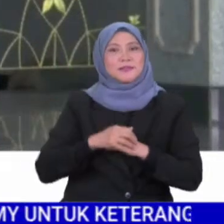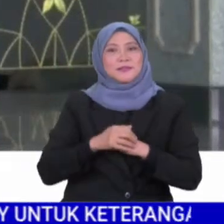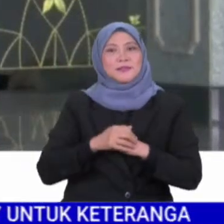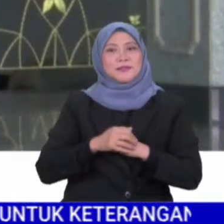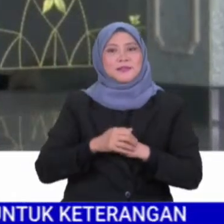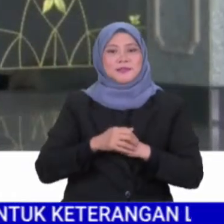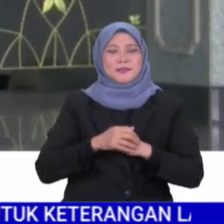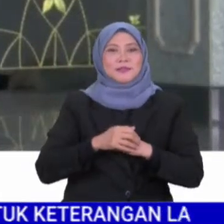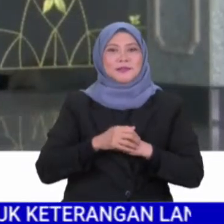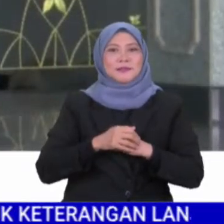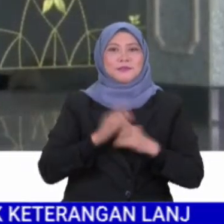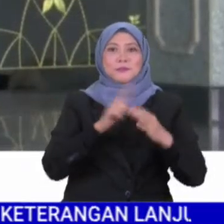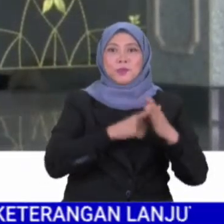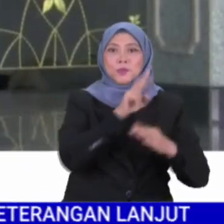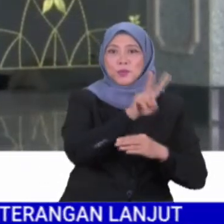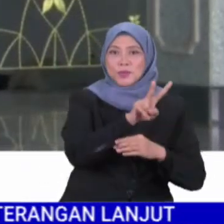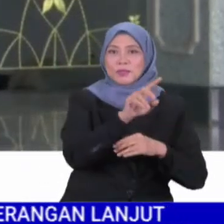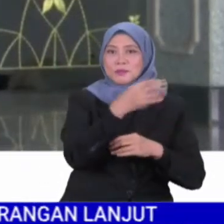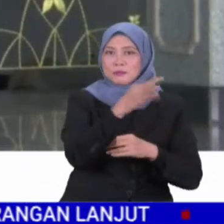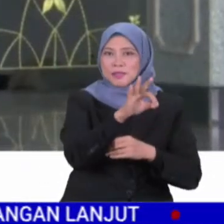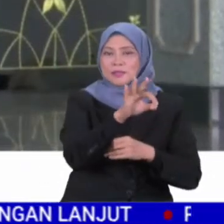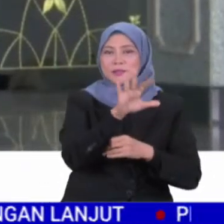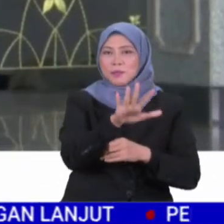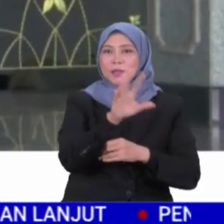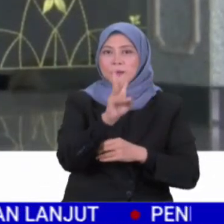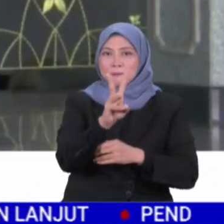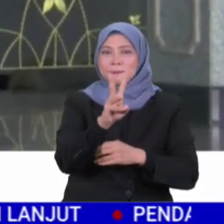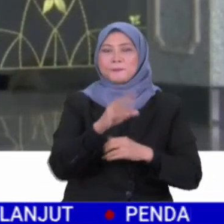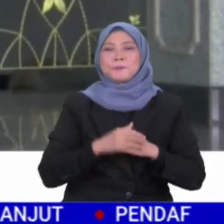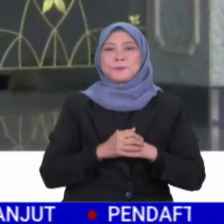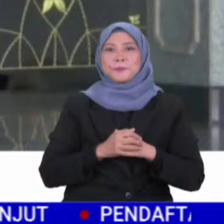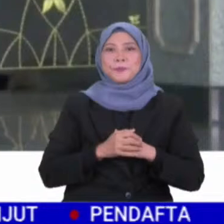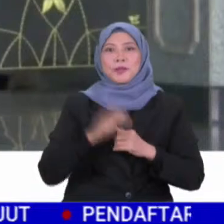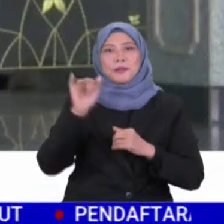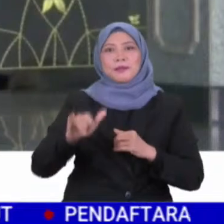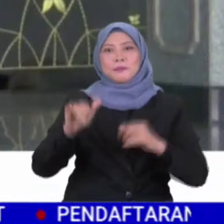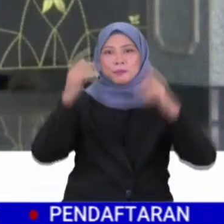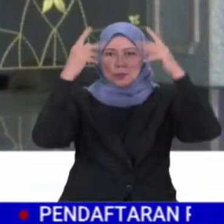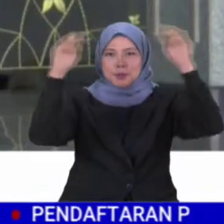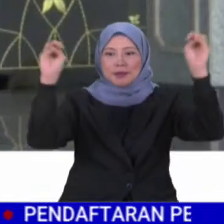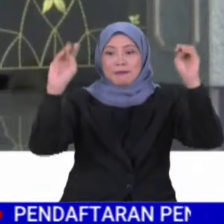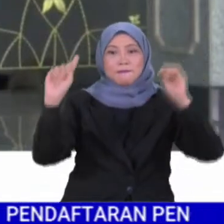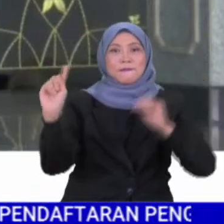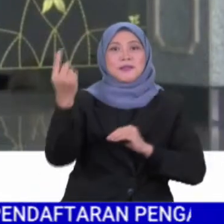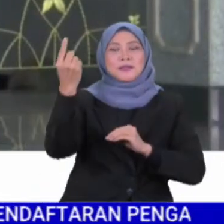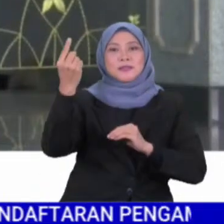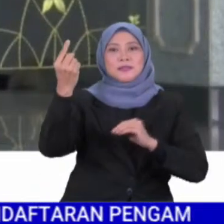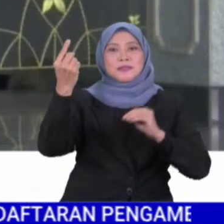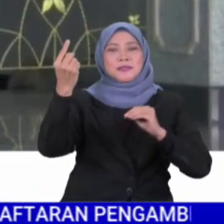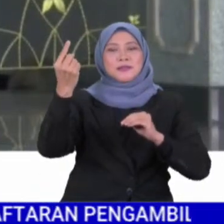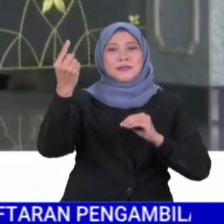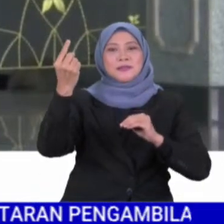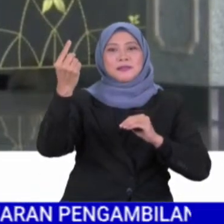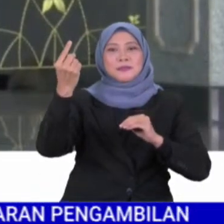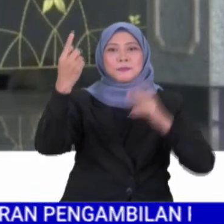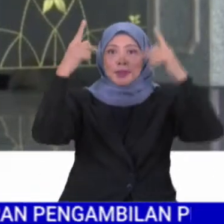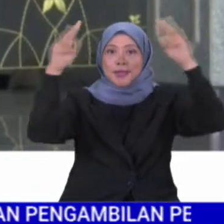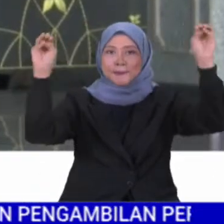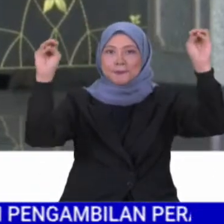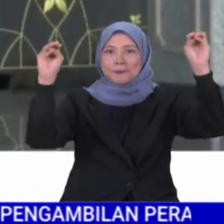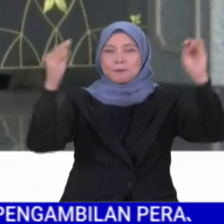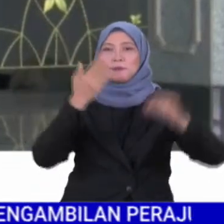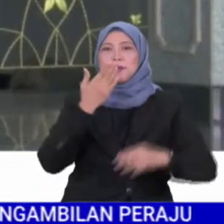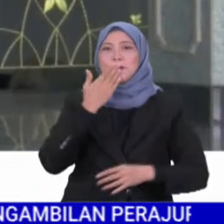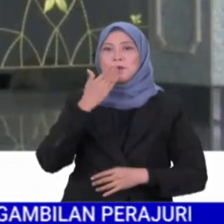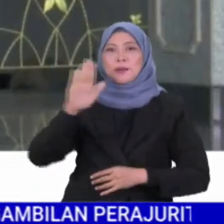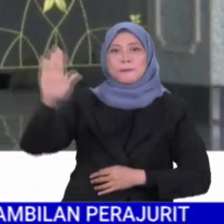tahun 1956 yang Amat Berhormat Perdana Menteri pertama iaitu almarhum Tunku Abdul